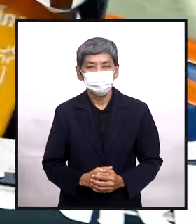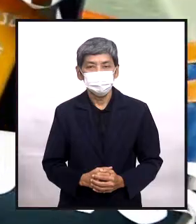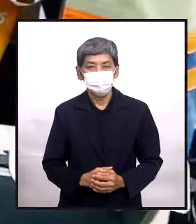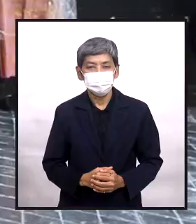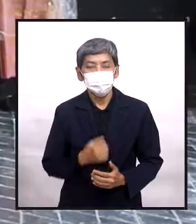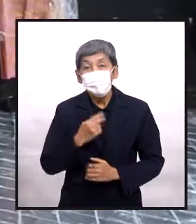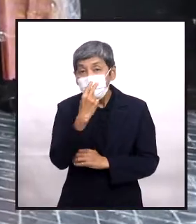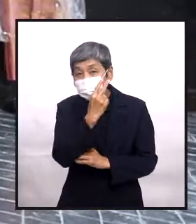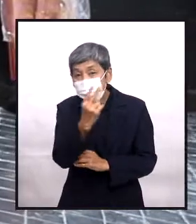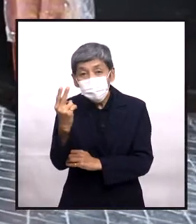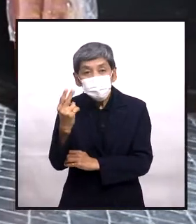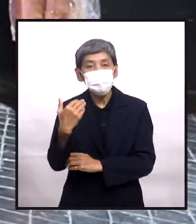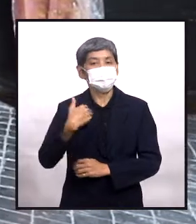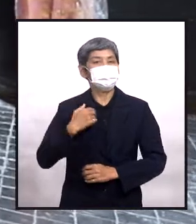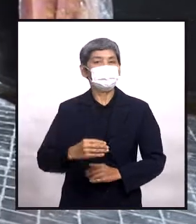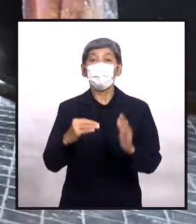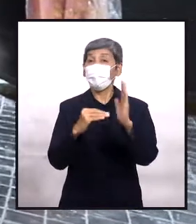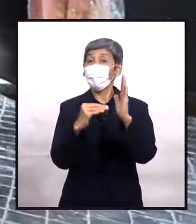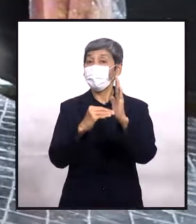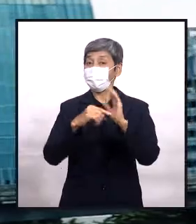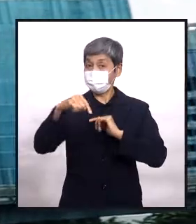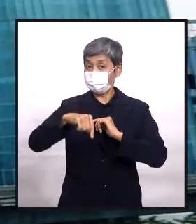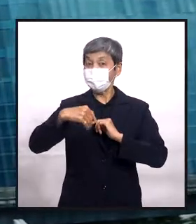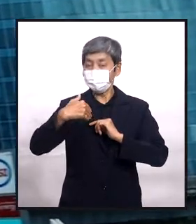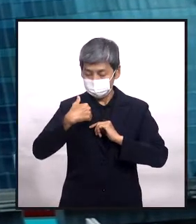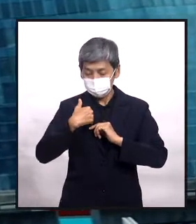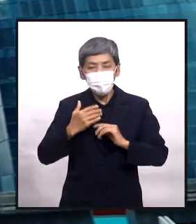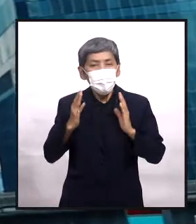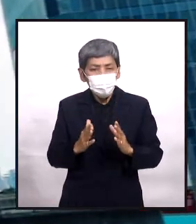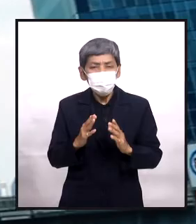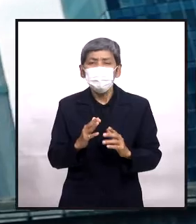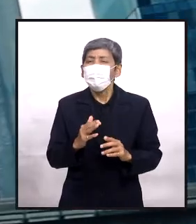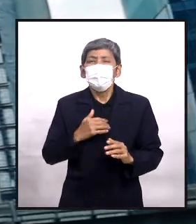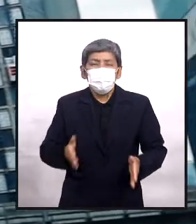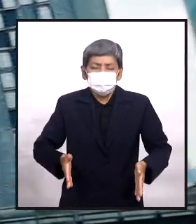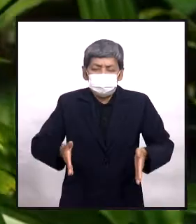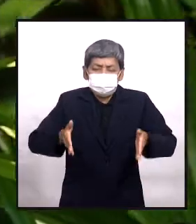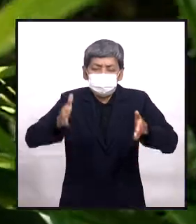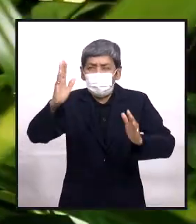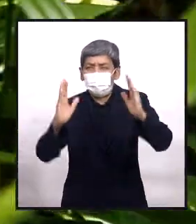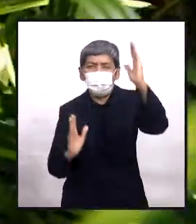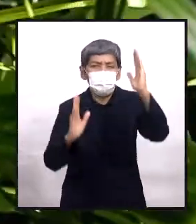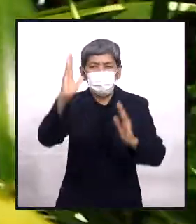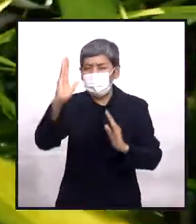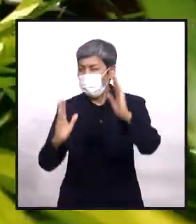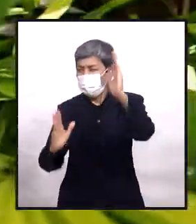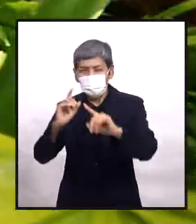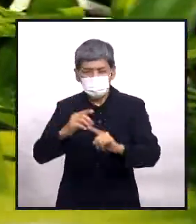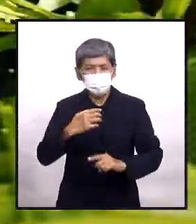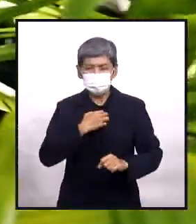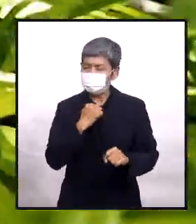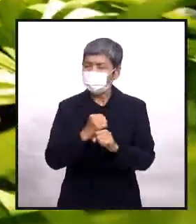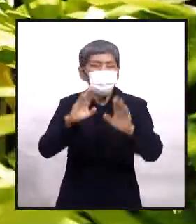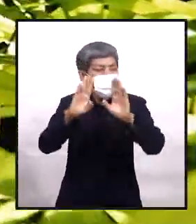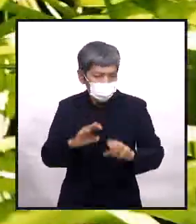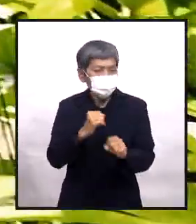เราก็มองว่าที่ใจกลางกรุงเทพเนาะแล้วก็ทุกคนก็สร้างตึกสูงๆเราก็อยากที่จะสร้างสั